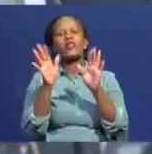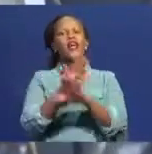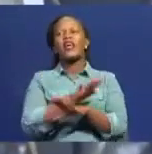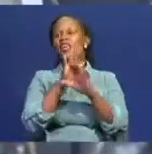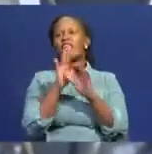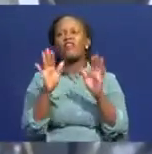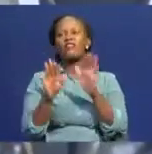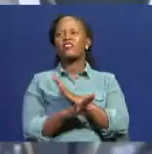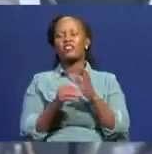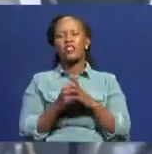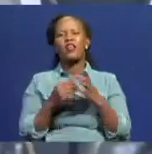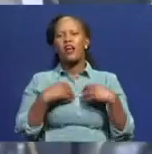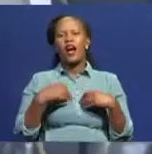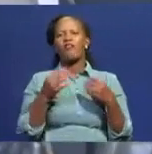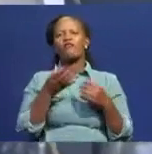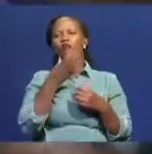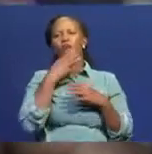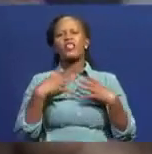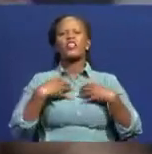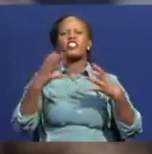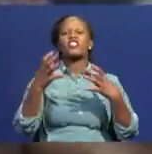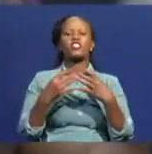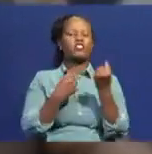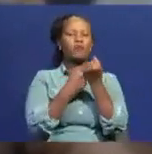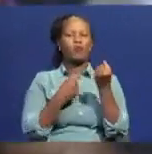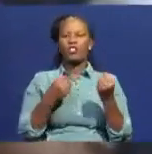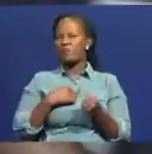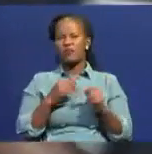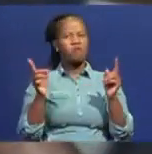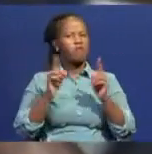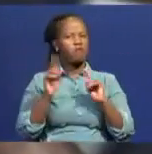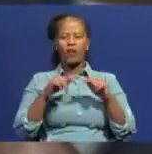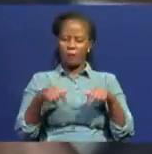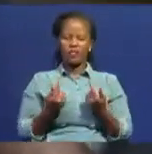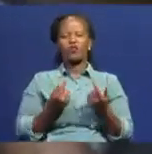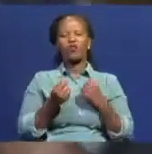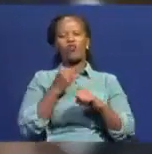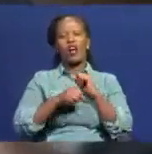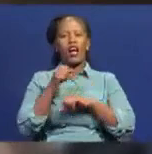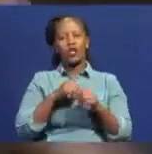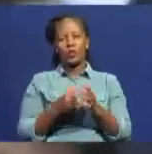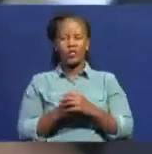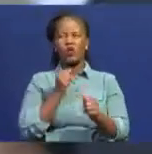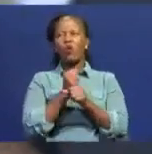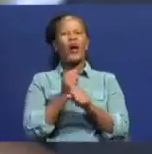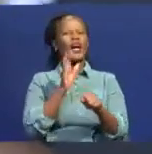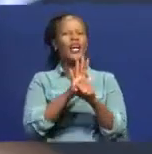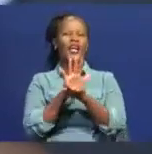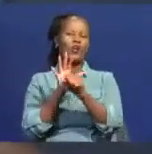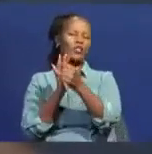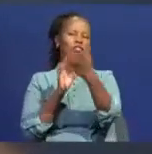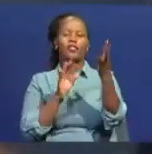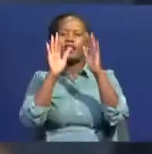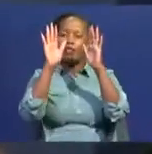mimi sina sponsor mahali, mwenye ananisponsor maisha. It's me. I sponsor myself. Kazi ziko mingi, ni wewe jitume,